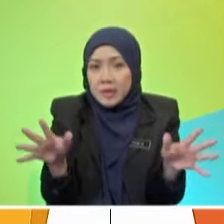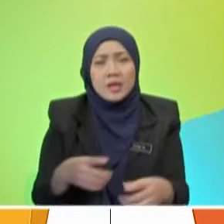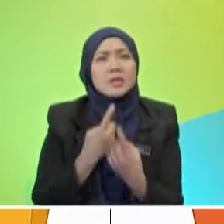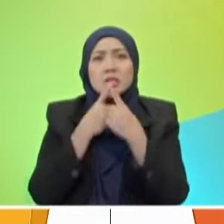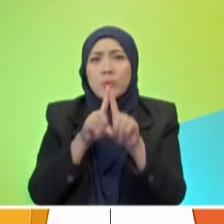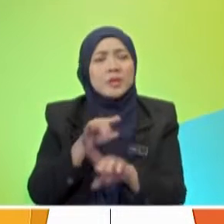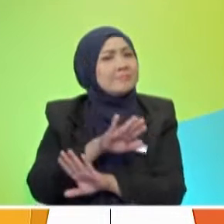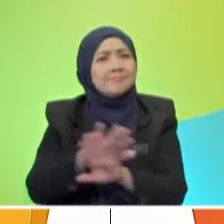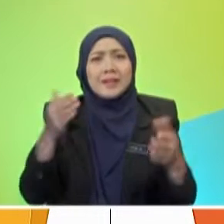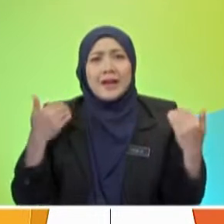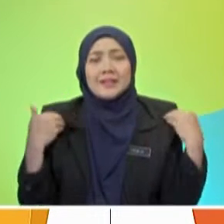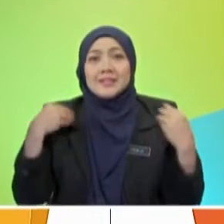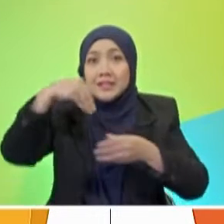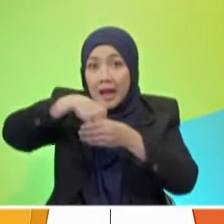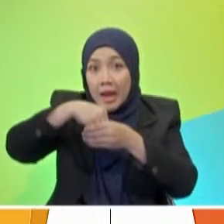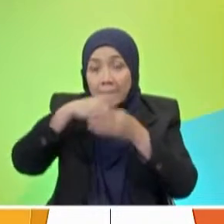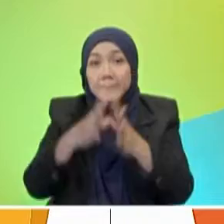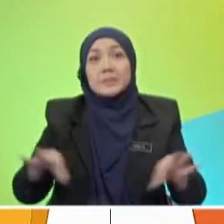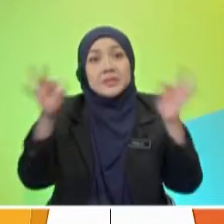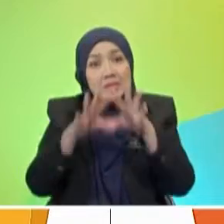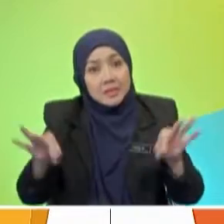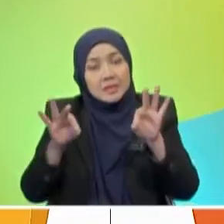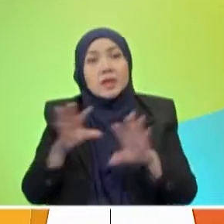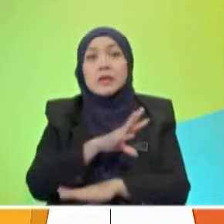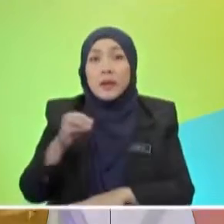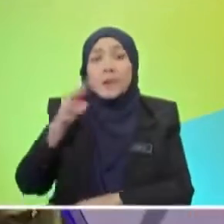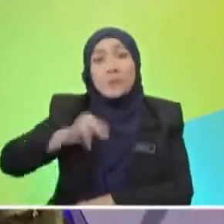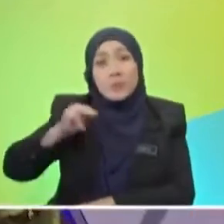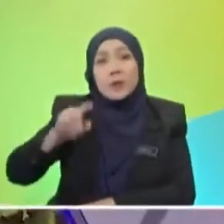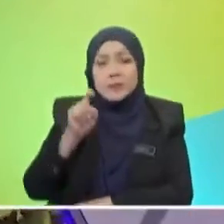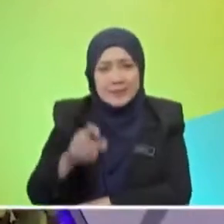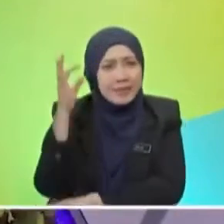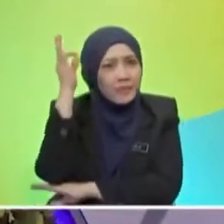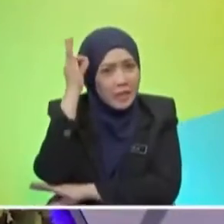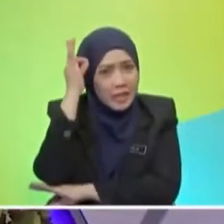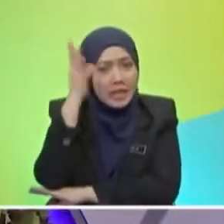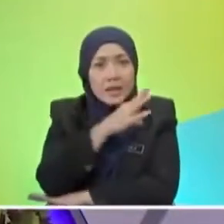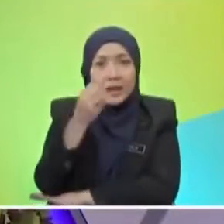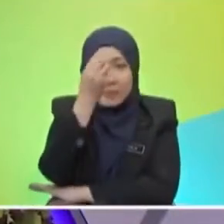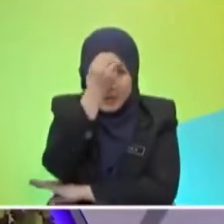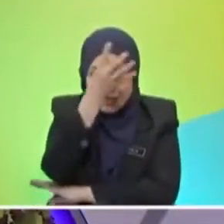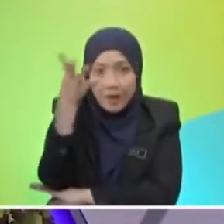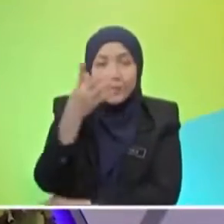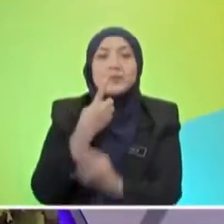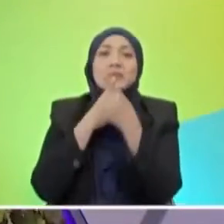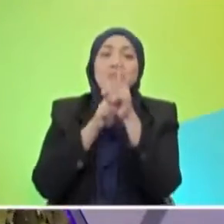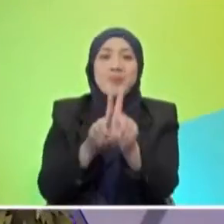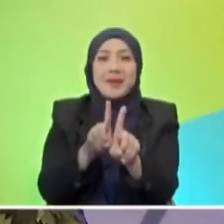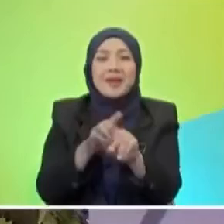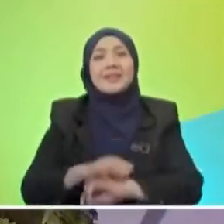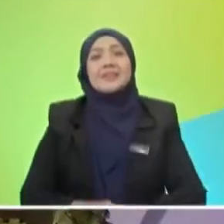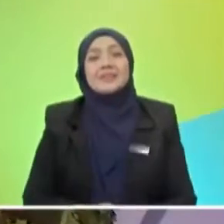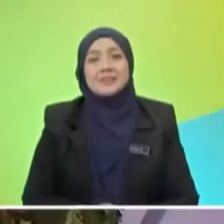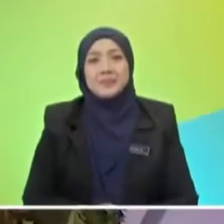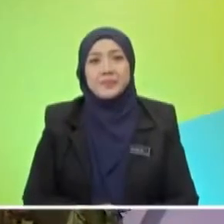terdapat dalam bahan yang diberikan. Murid harus berfikir untuk menyatakan jawapan tersebut. Itu yang dimaksudkan dengan bercapah.